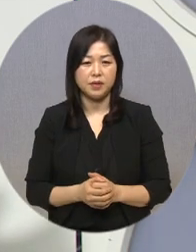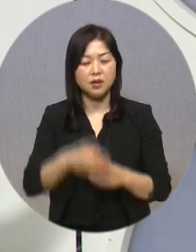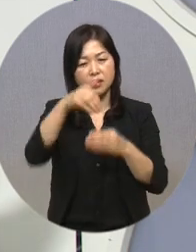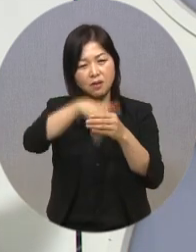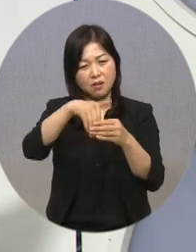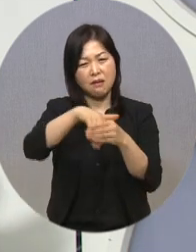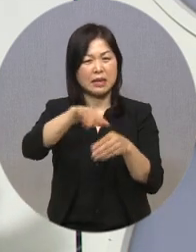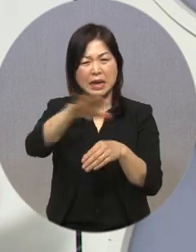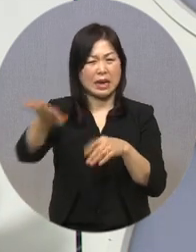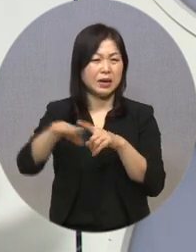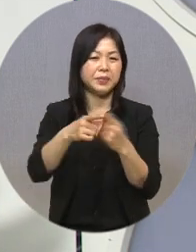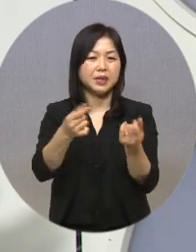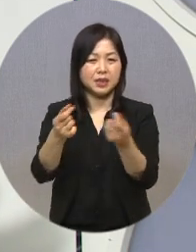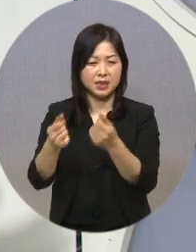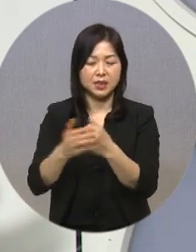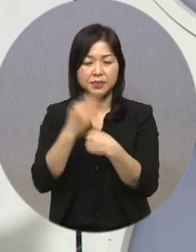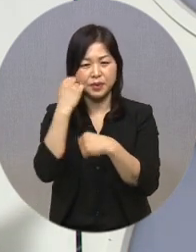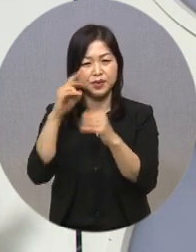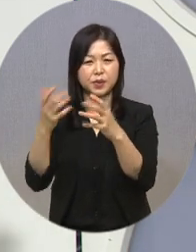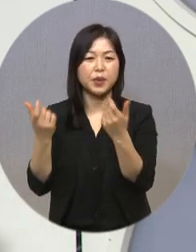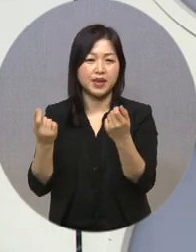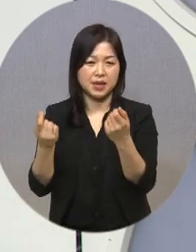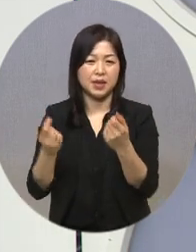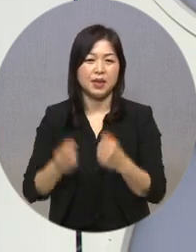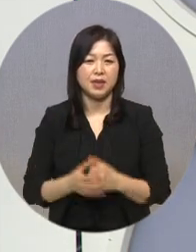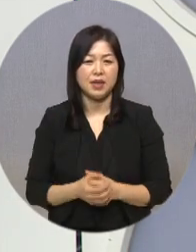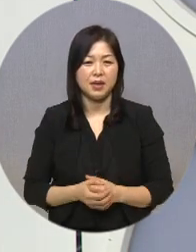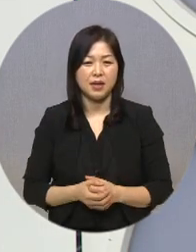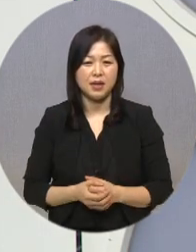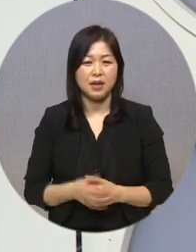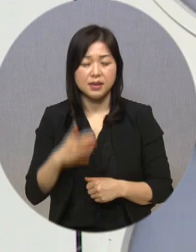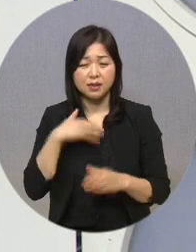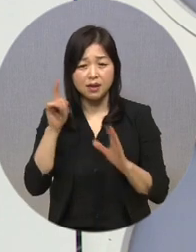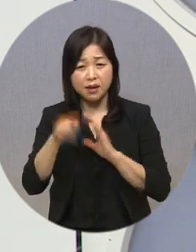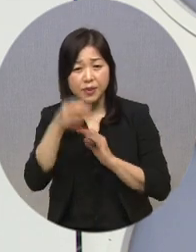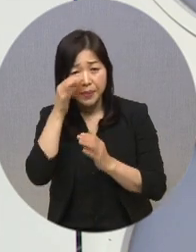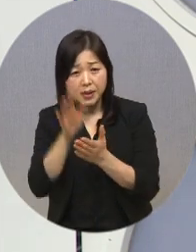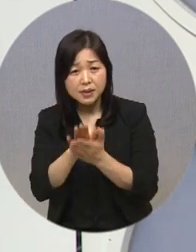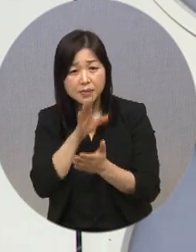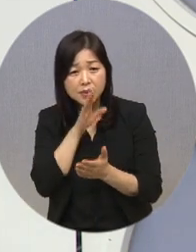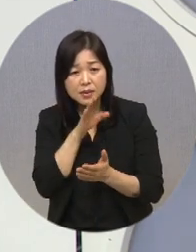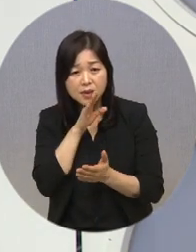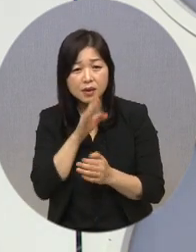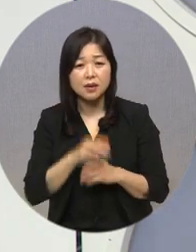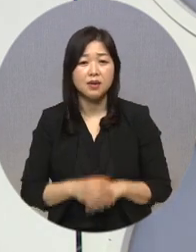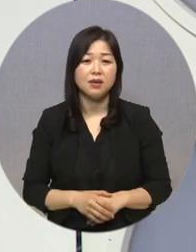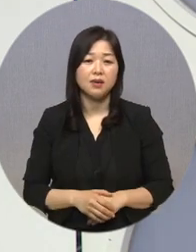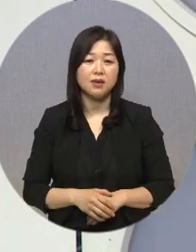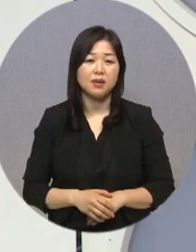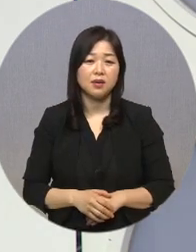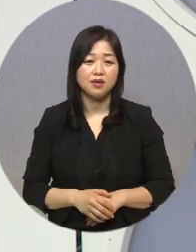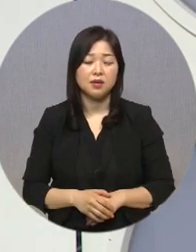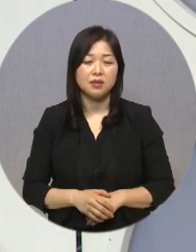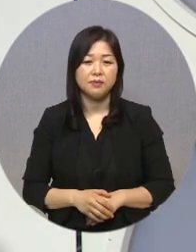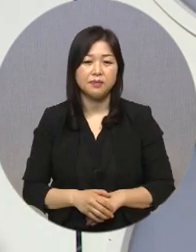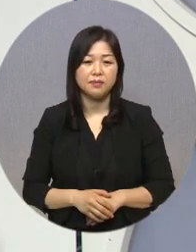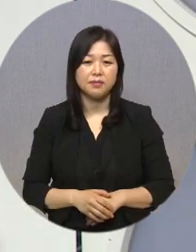선거는 다 그렇습니다. 어디나. 미국도 마찬가지예요. 몰라서 그래. 난 안에다서 봤잖아요. 큰 애욕들.